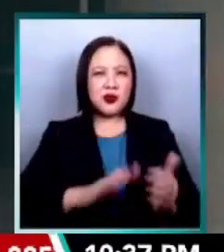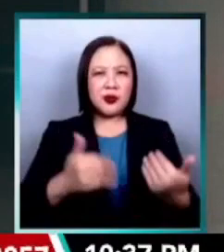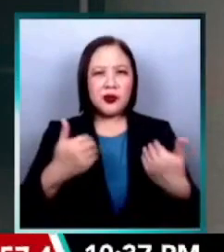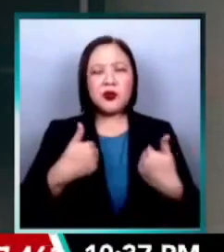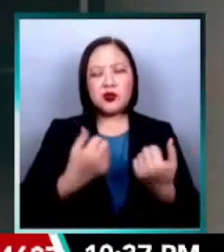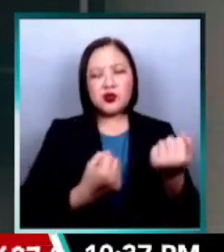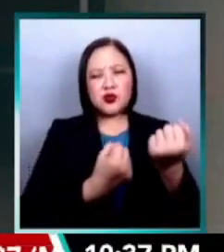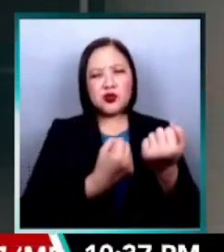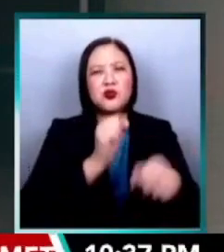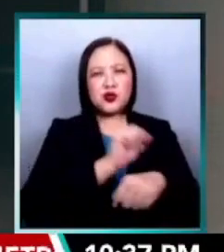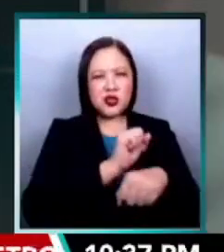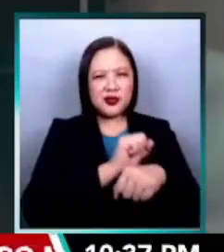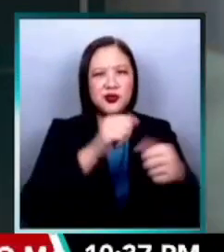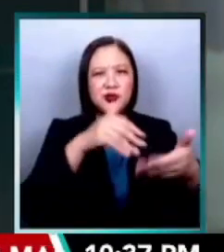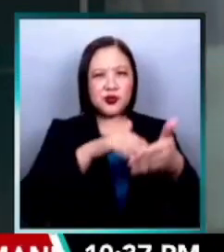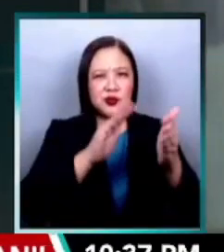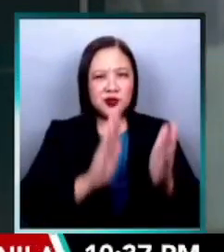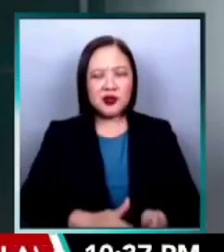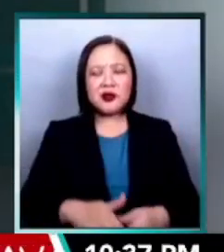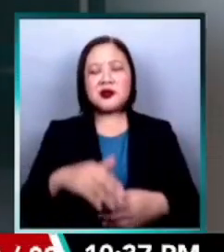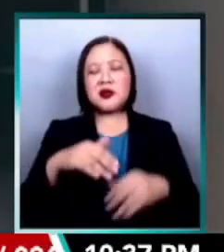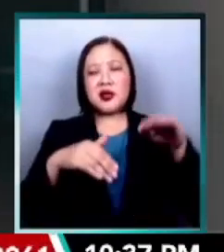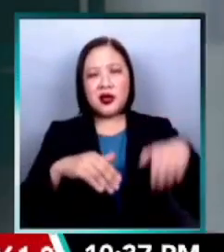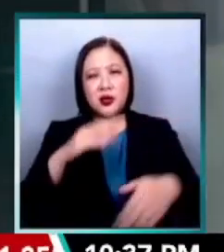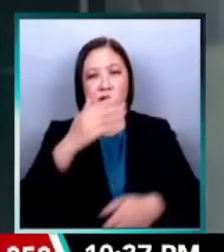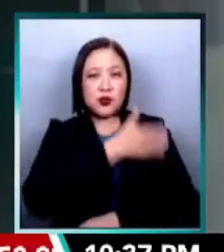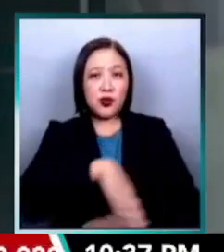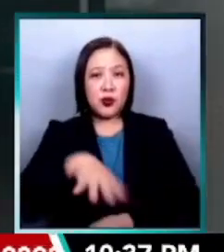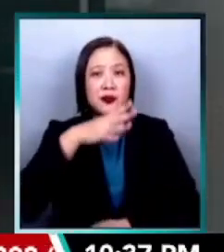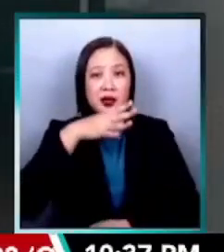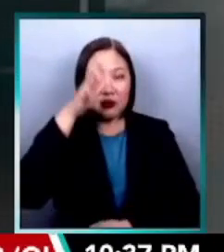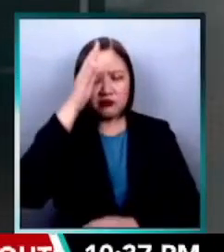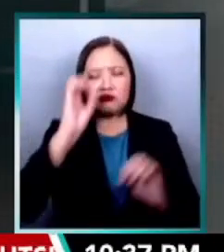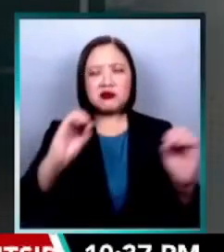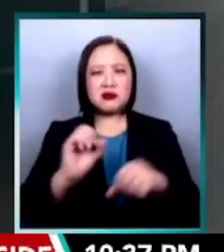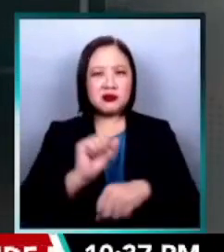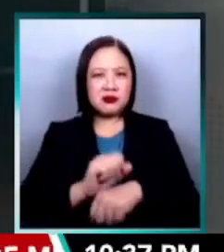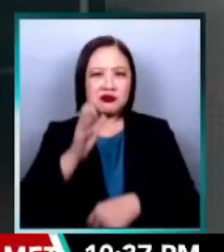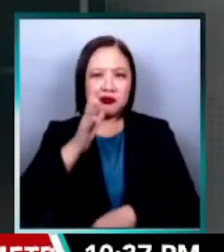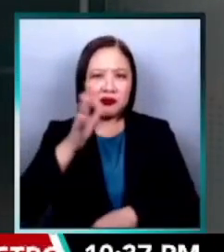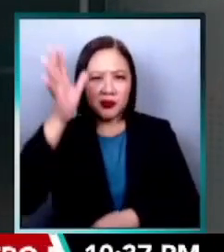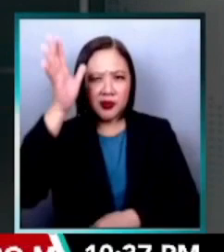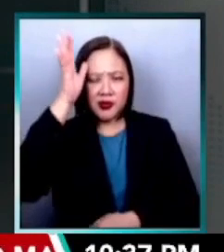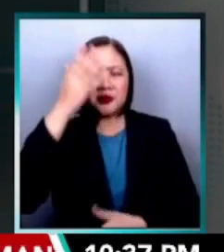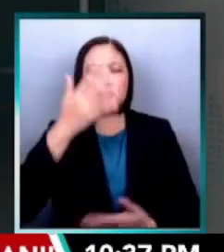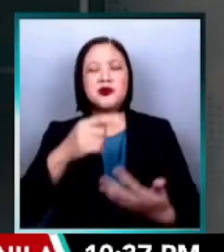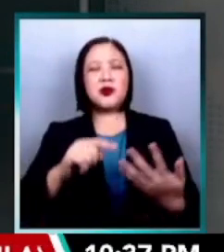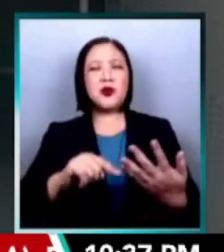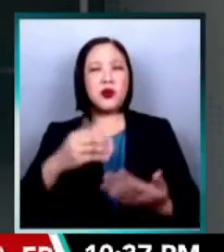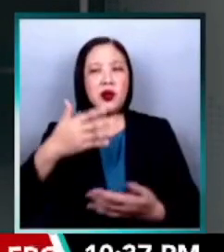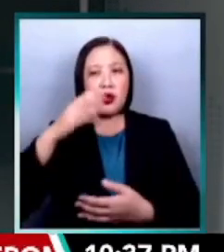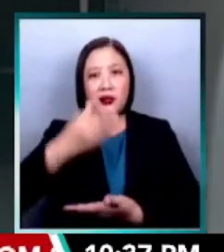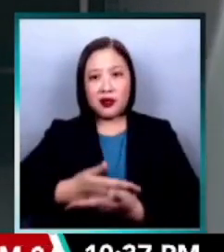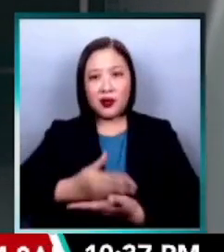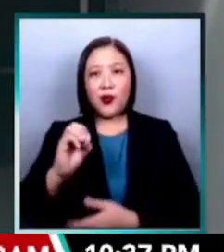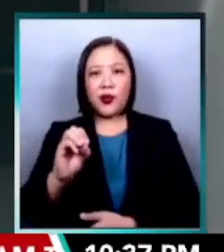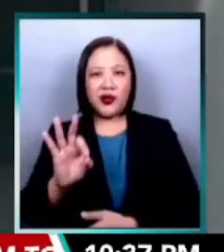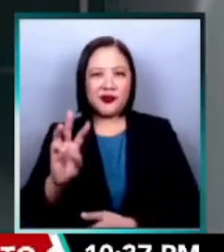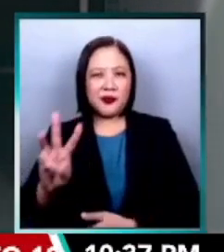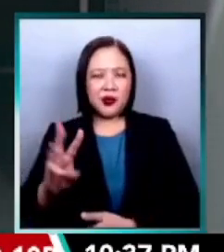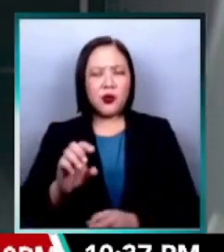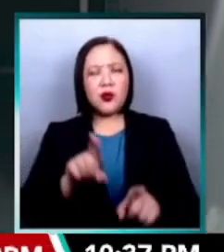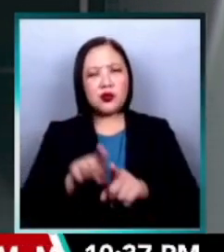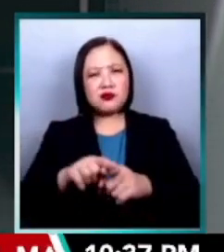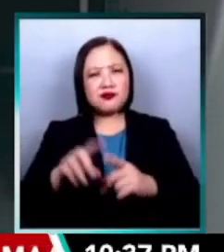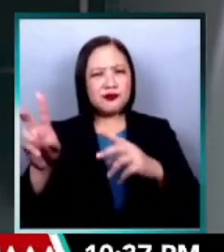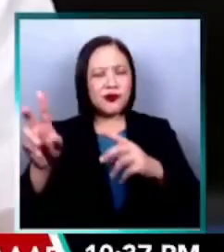working students, anak ng solo parent, walang trabaho ang magulang, anak ng OFWs, at mga biktima ng kalamidad o di